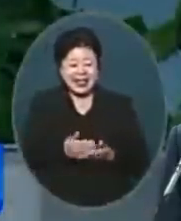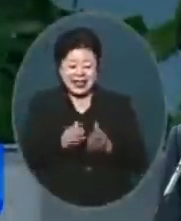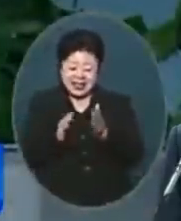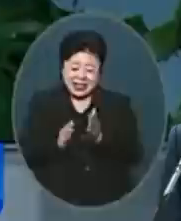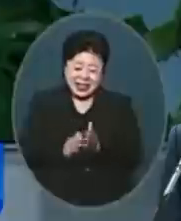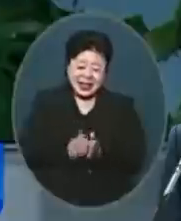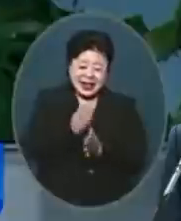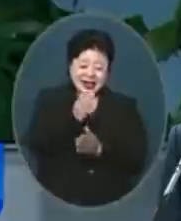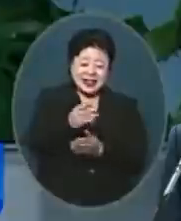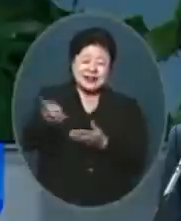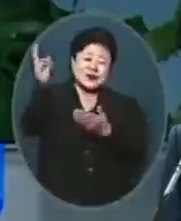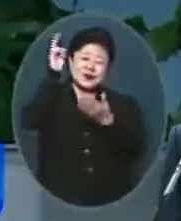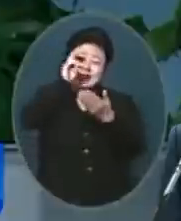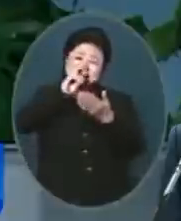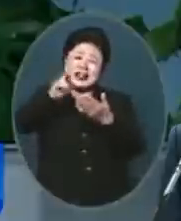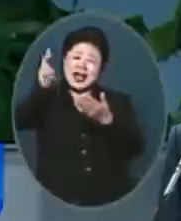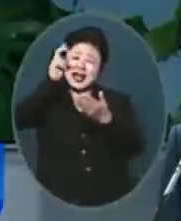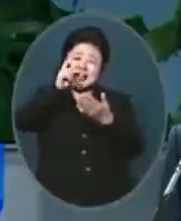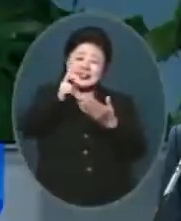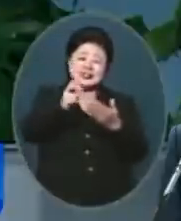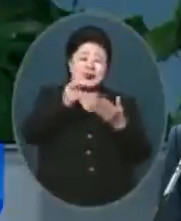얻었네